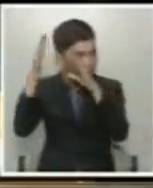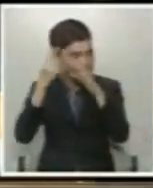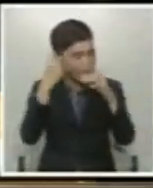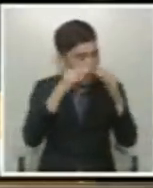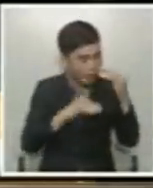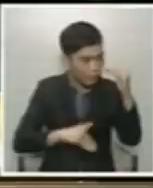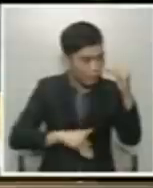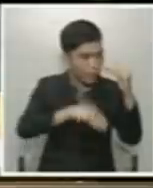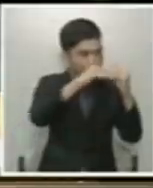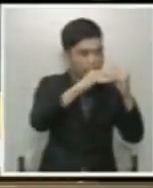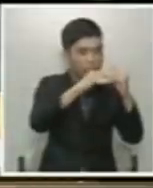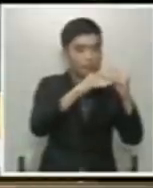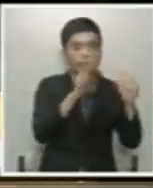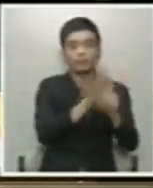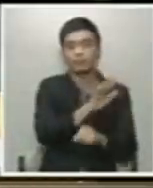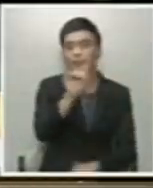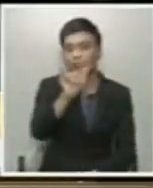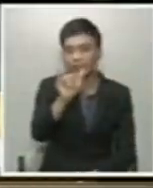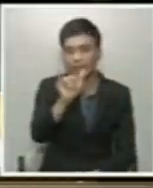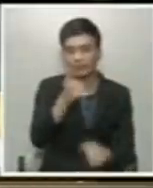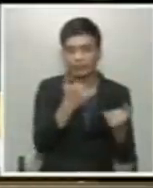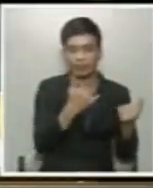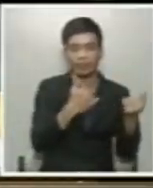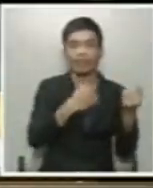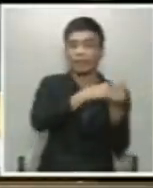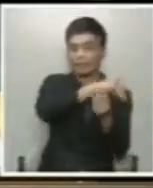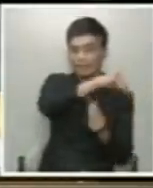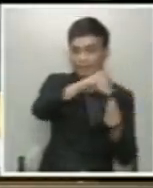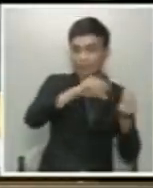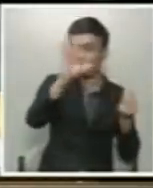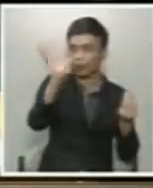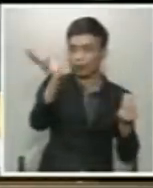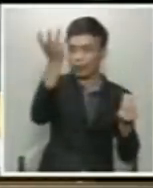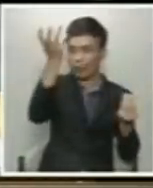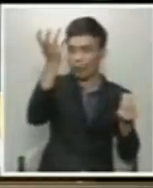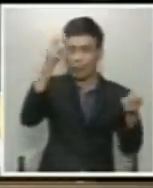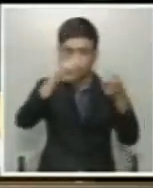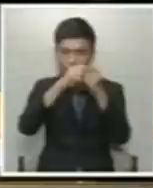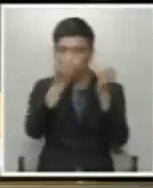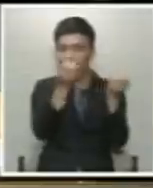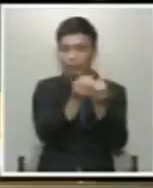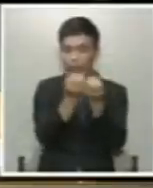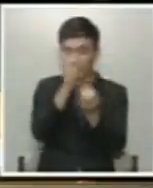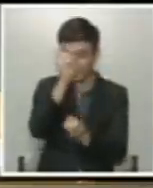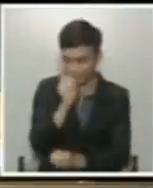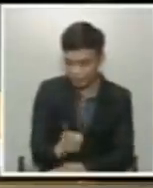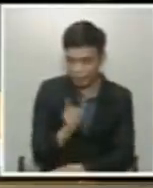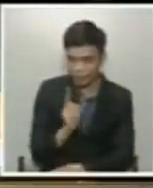ก็คิดว่าสภาพเศรษฐกิจทั่วโลกฟังดูตีกันทะเลาะกันแต่เศรษฐกิจจริง